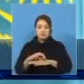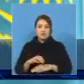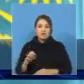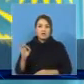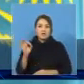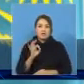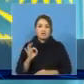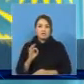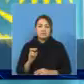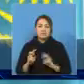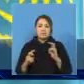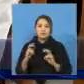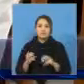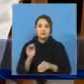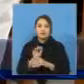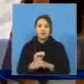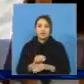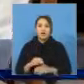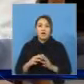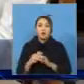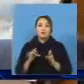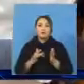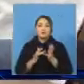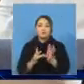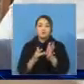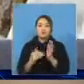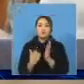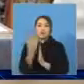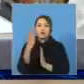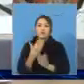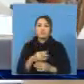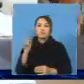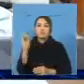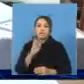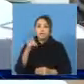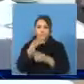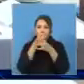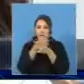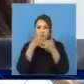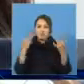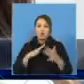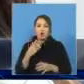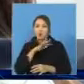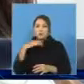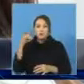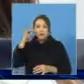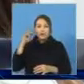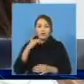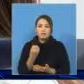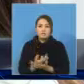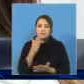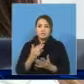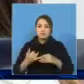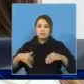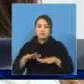айында олды цехта іске қосылады. Ауданның туристік әлеуеті де жоғары. Мұнда тарихи мәдени ошақ көп. Қазақстанның киелі жерлер